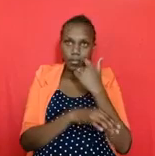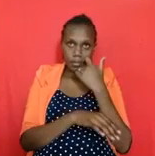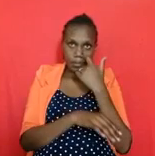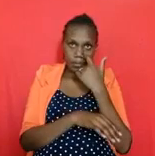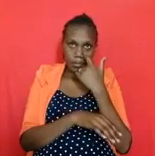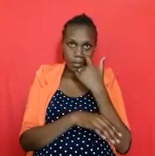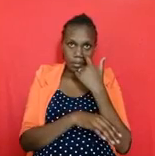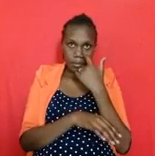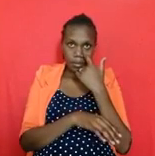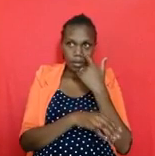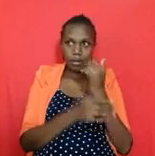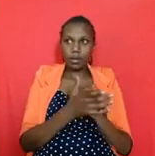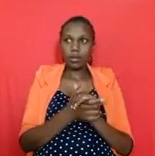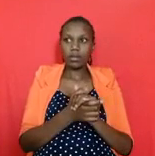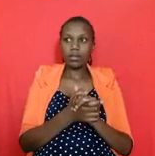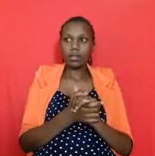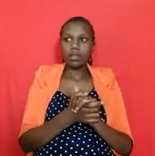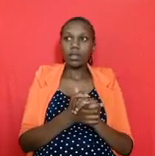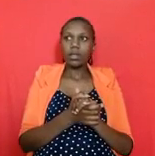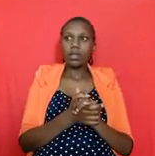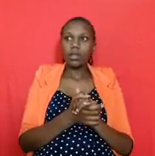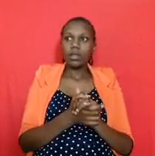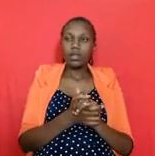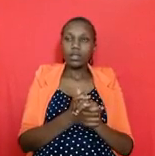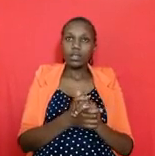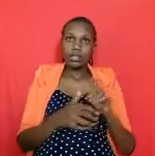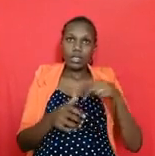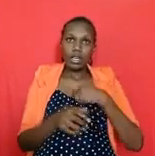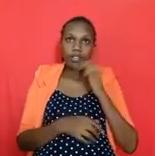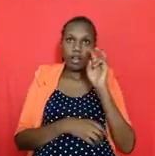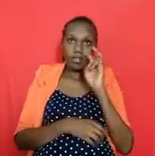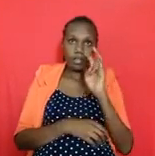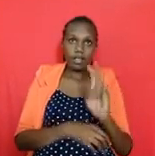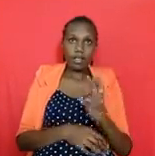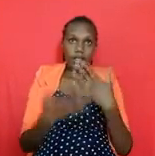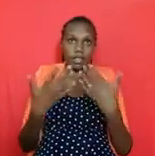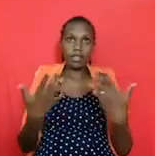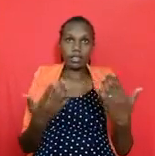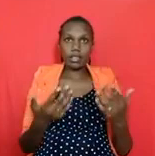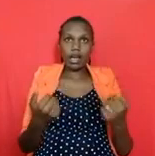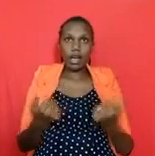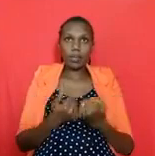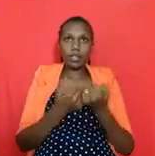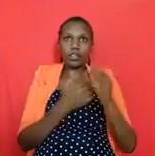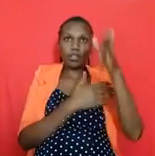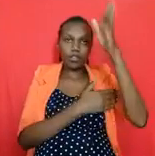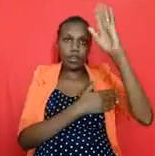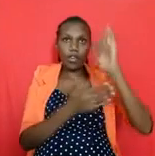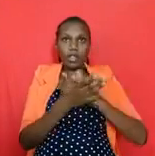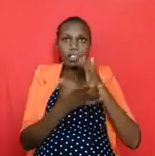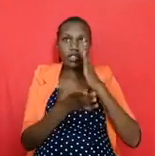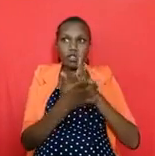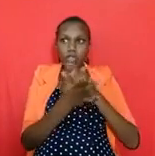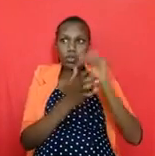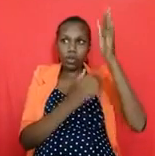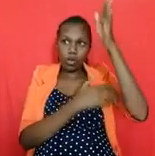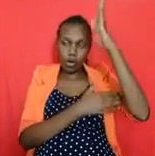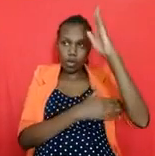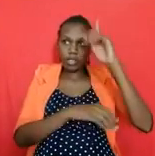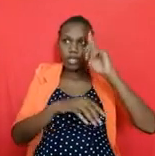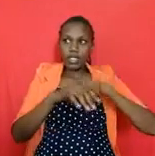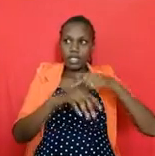ka gũtara no akĩo rĩrĩa ĩtagwo audit nĩ nyonete mawĩko ma ngai nĩ nyonete atĩ ngai terũ